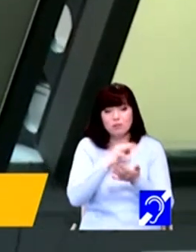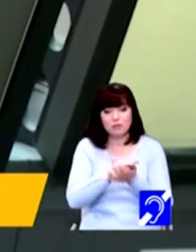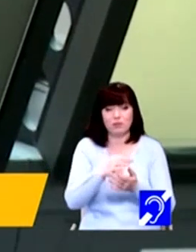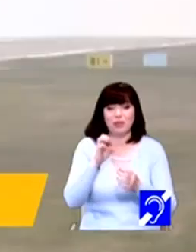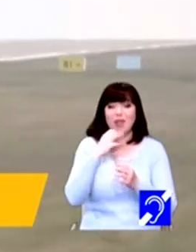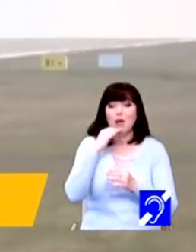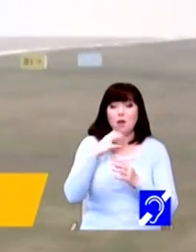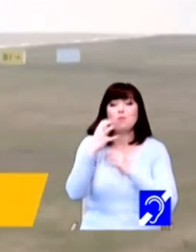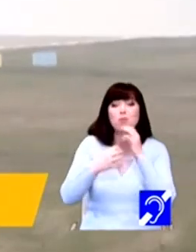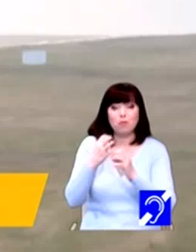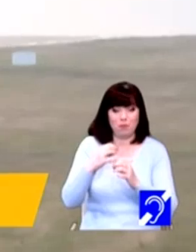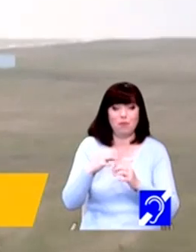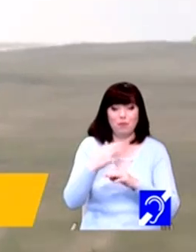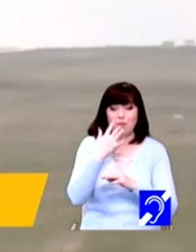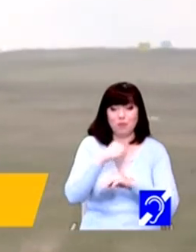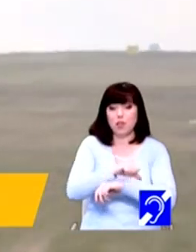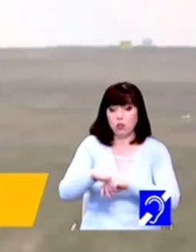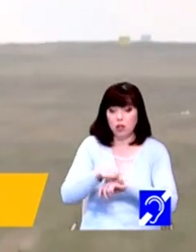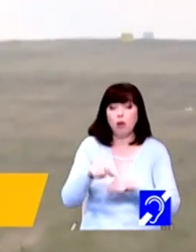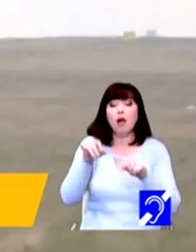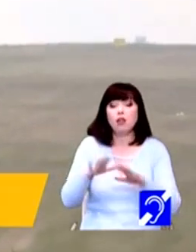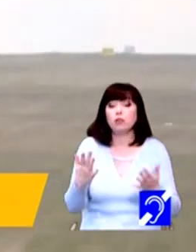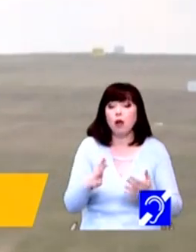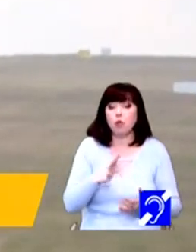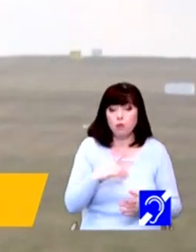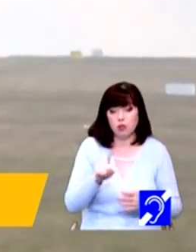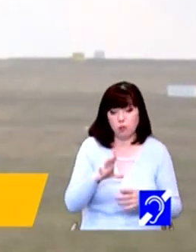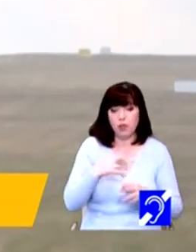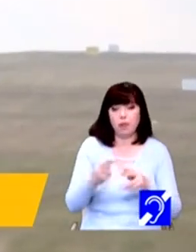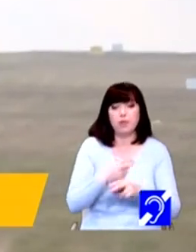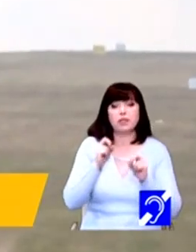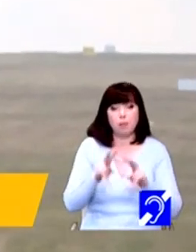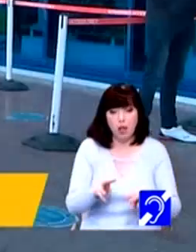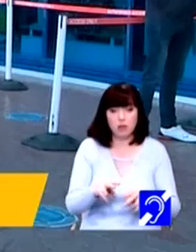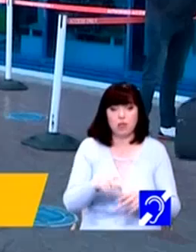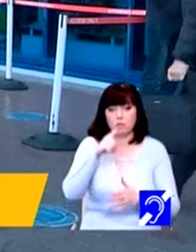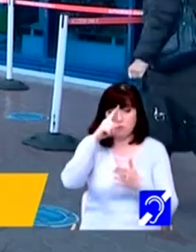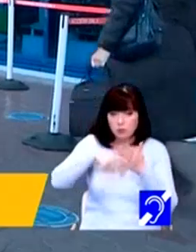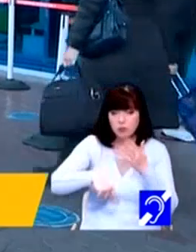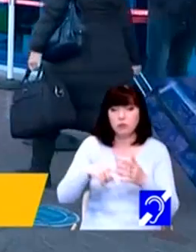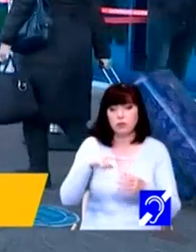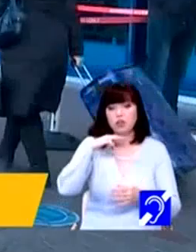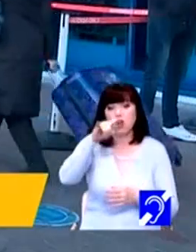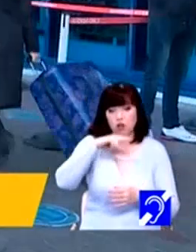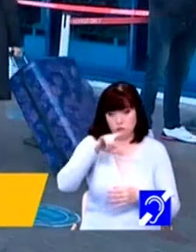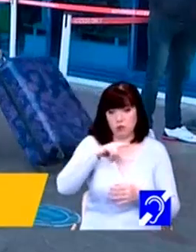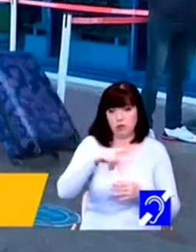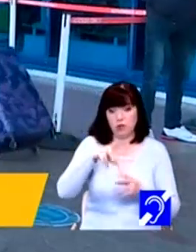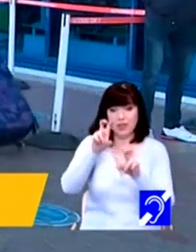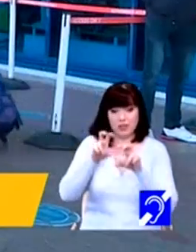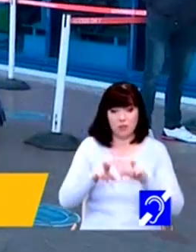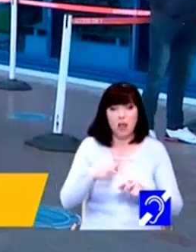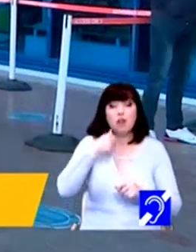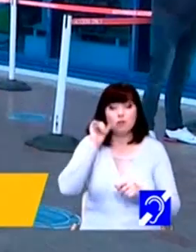aeronautice străine. Decizia a fost luată cu scopul de a asigura siguranța și securitatea aviației civile. În urma ședinței de